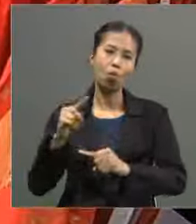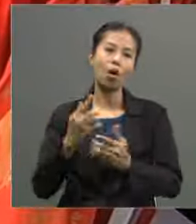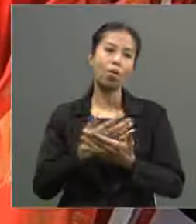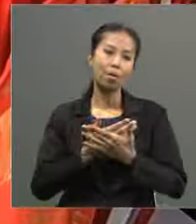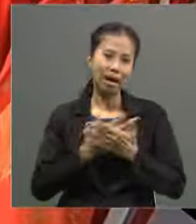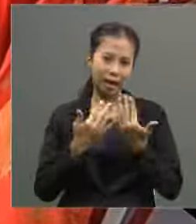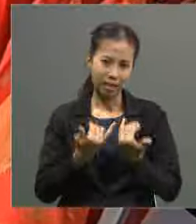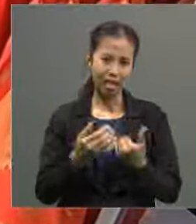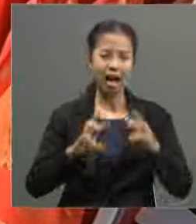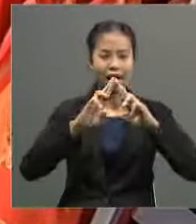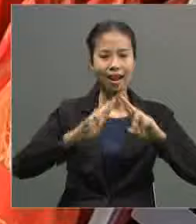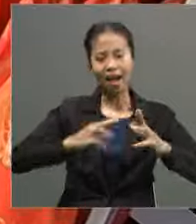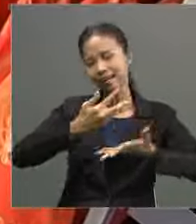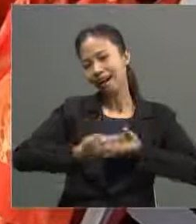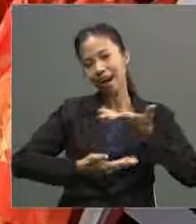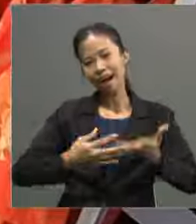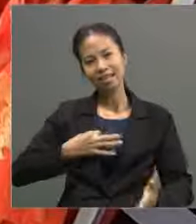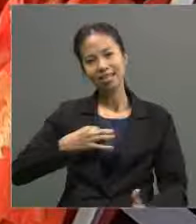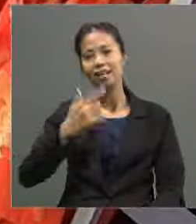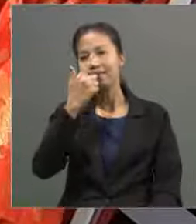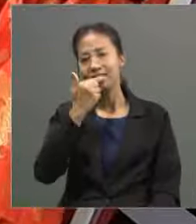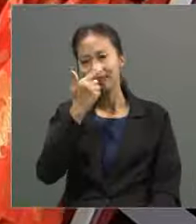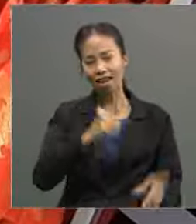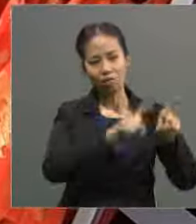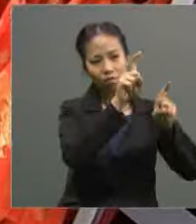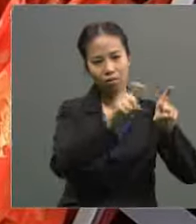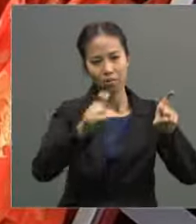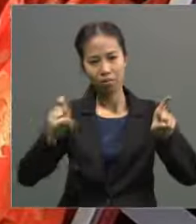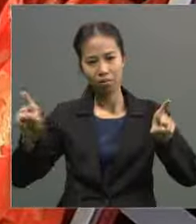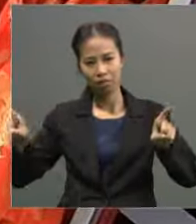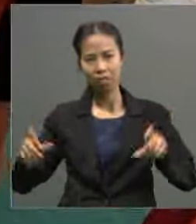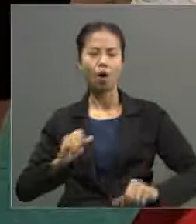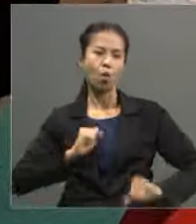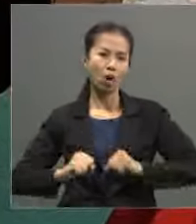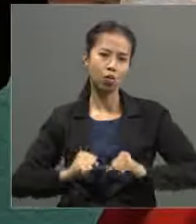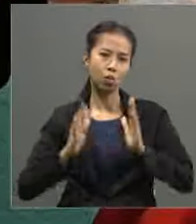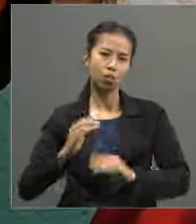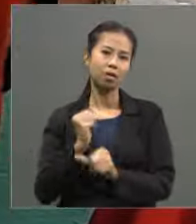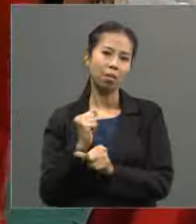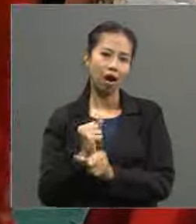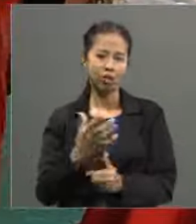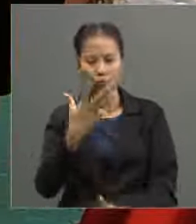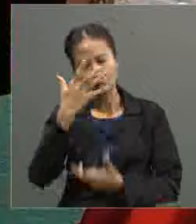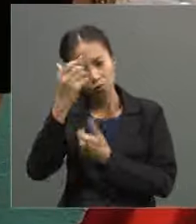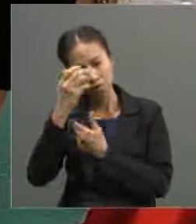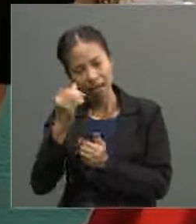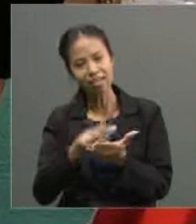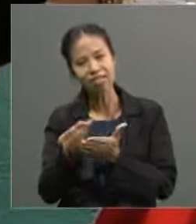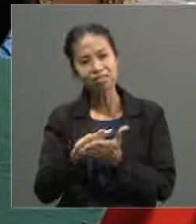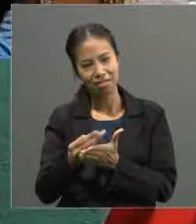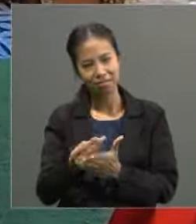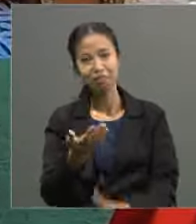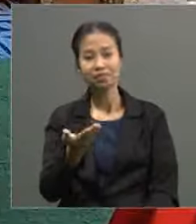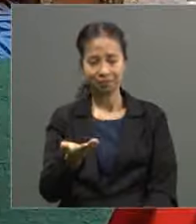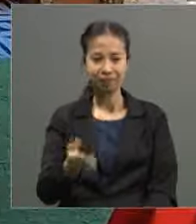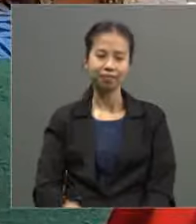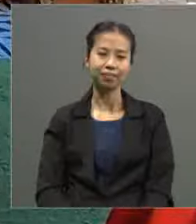ทนสีแดงเนี่ยออกมาวางขายโดยเฉพาะชุดกี่เ้าก็ได้รับความนิยมจากวัยรุ่นวัยทำงานนะคะแล้วก็สายคอสเพยกันด้วยด้วยค่ะเอาไปฟังเสียง